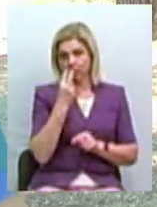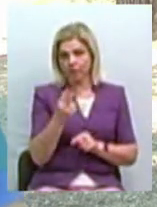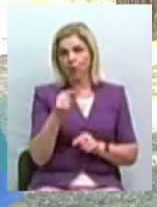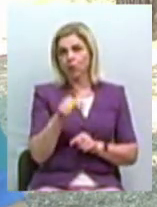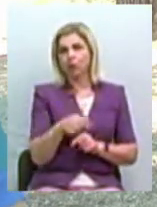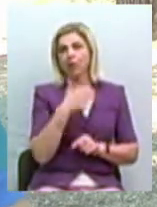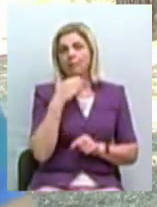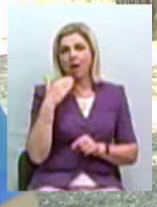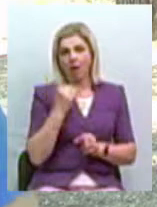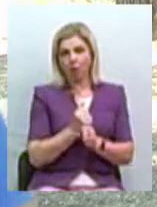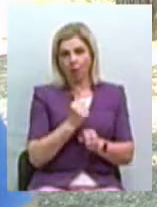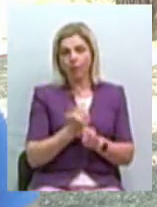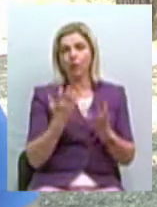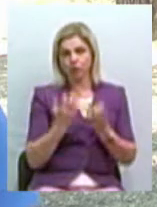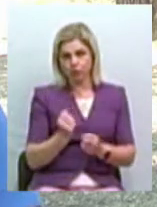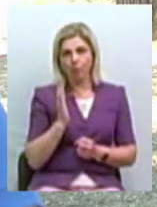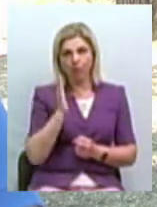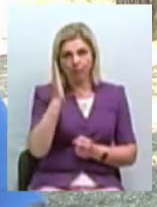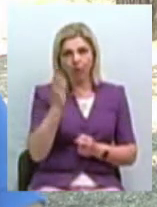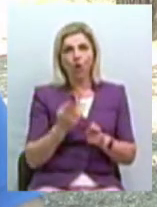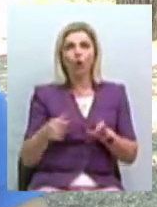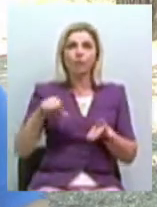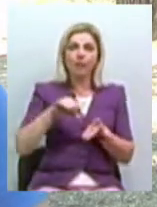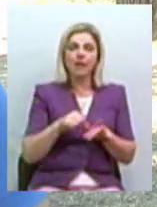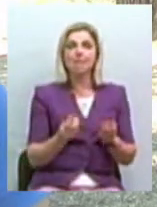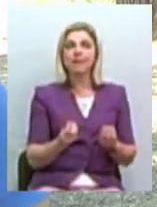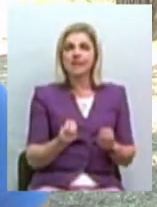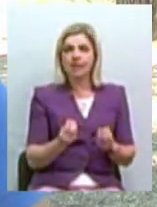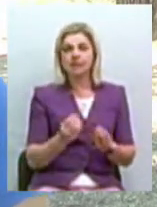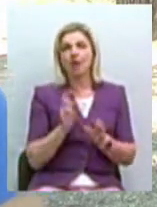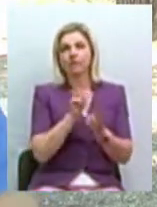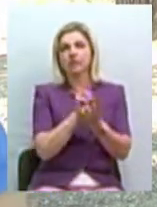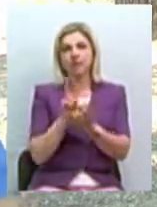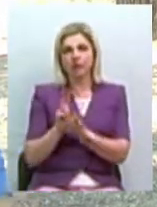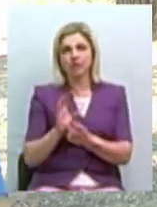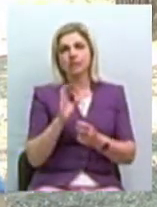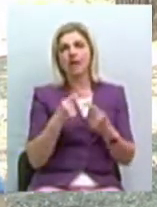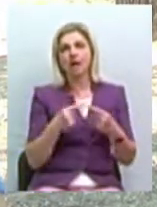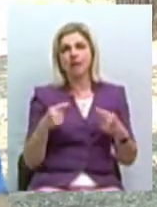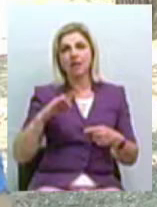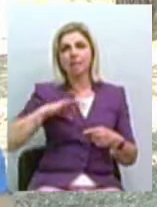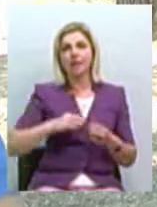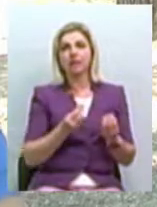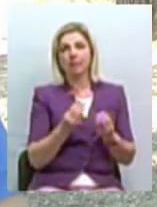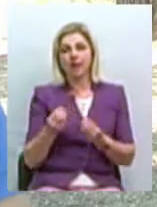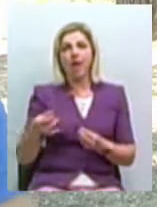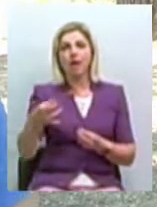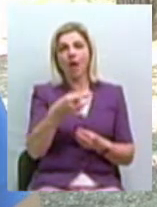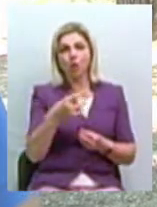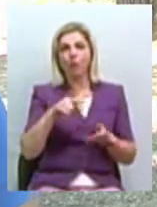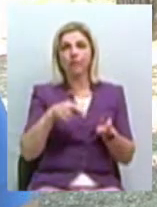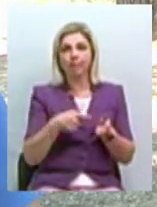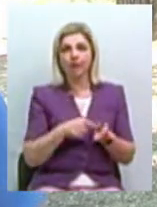ще насправді попереду. Тому ми залучали бізнес, ми ходили на зустрічі з різними підприємцями району і міста,